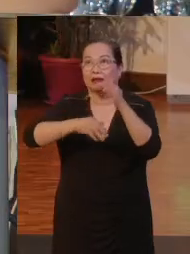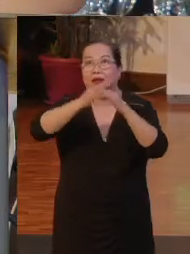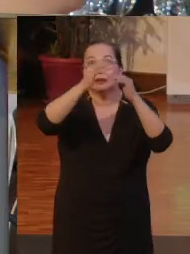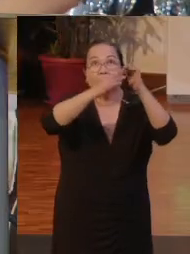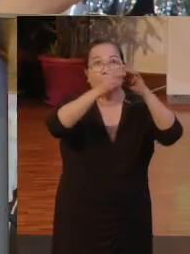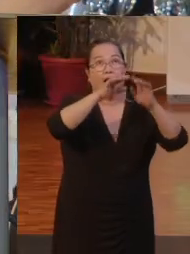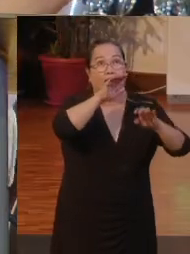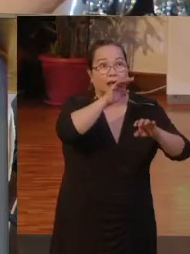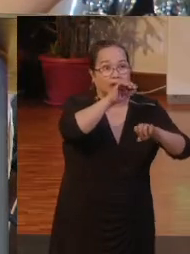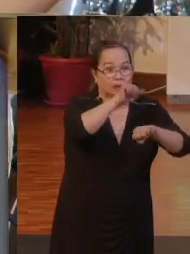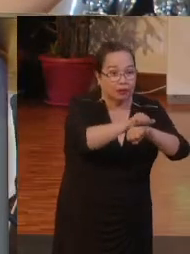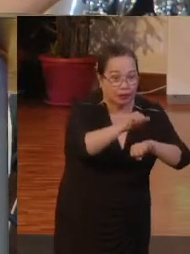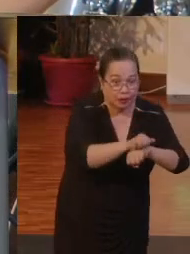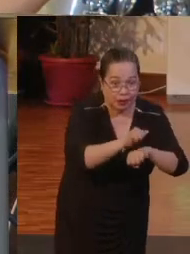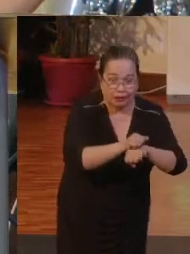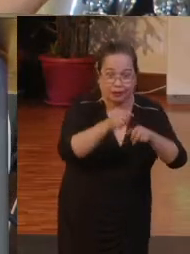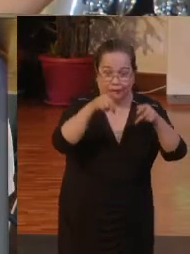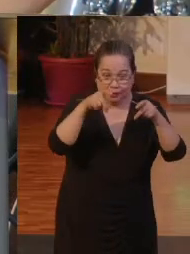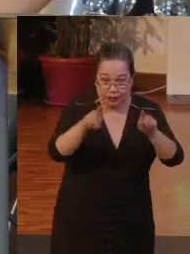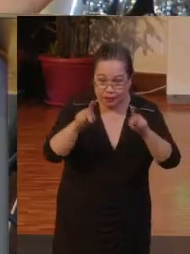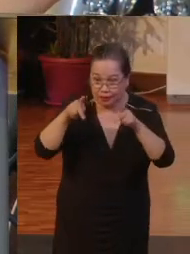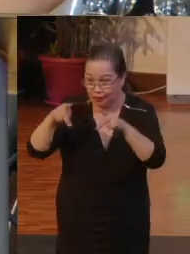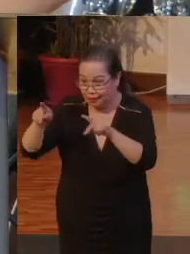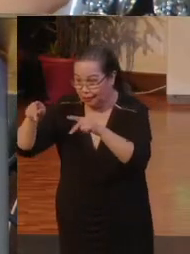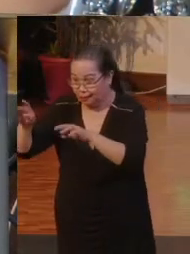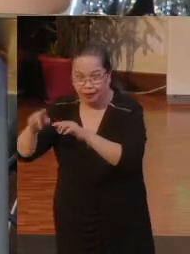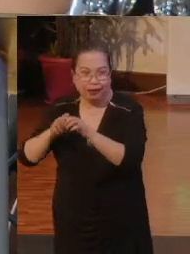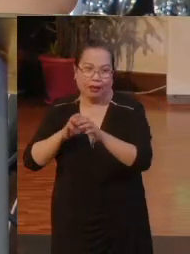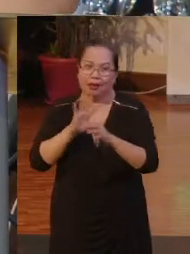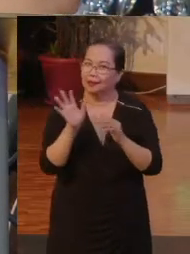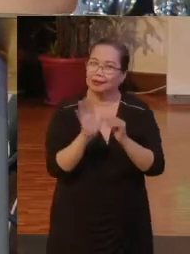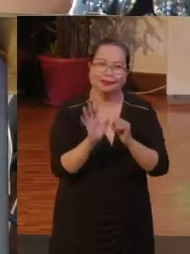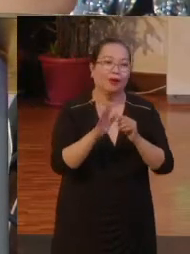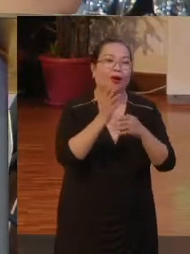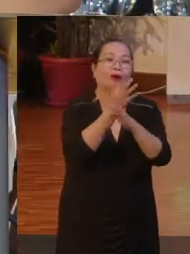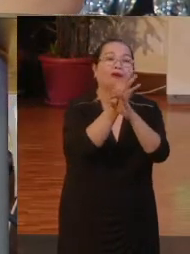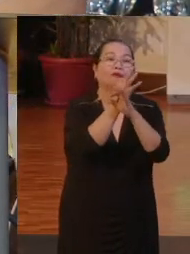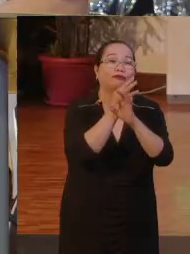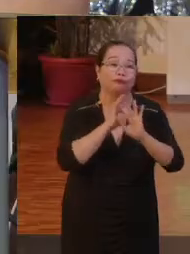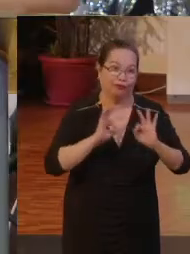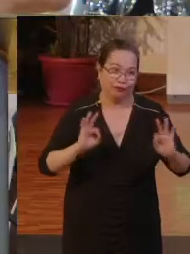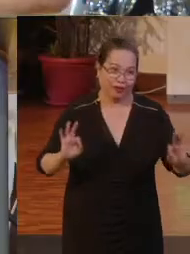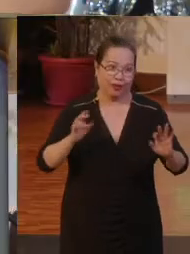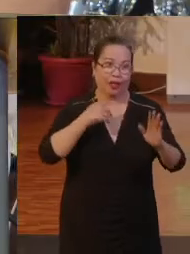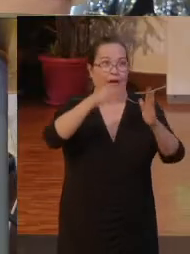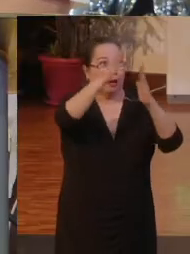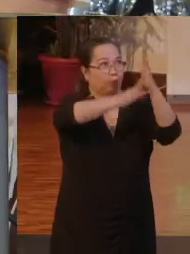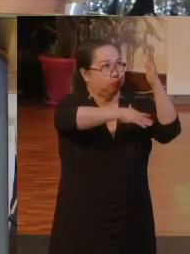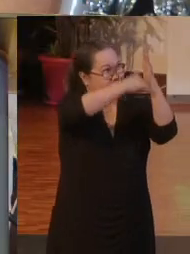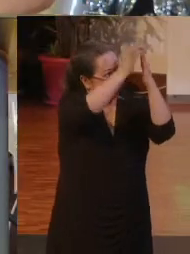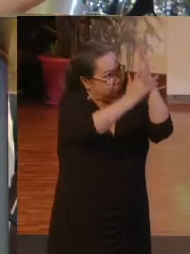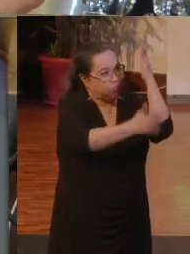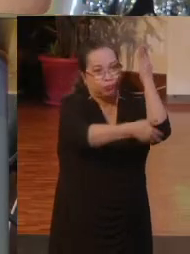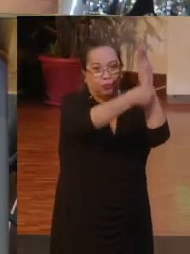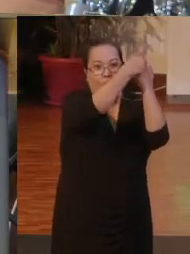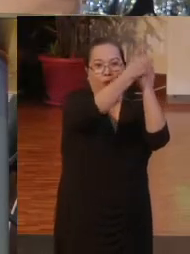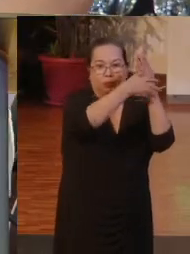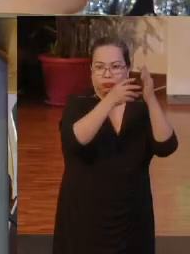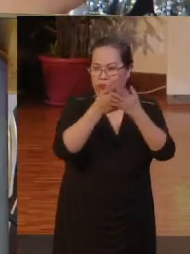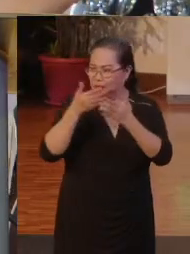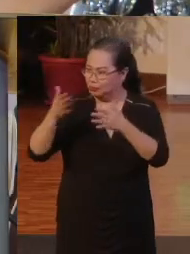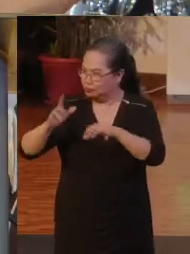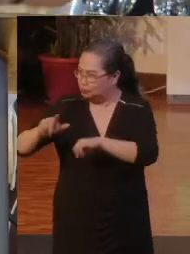kukuha ng occupation permit, hindi na kayo magpapagawa, hindi na kayo magpapafinish, hindi na kayo bibili ng